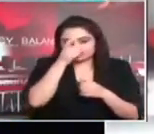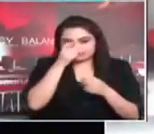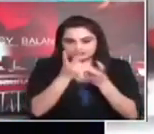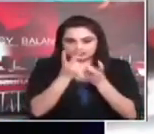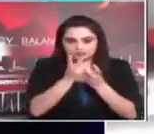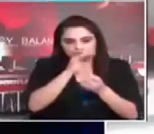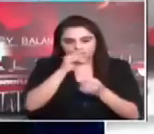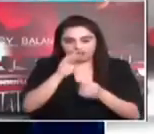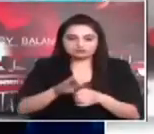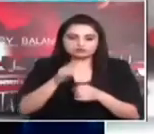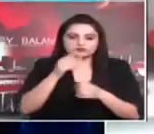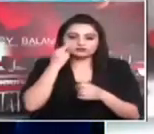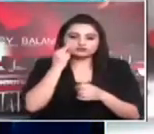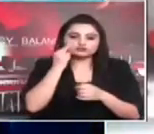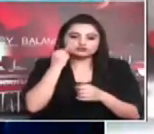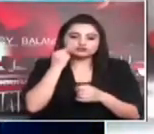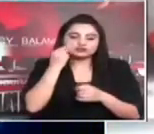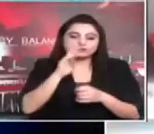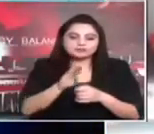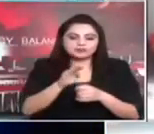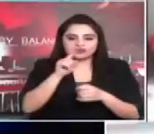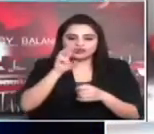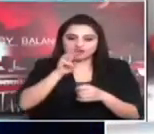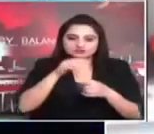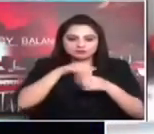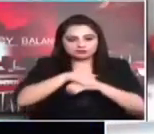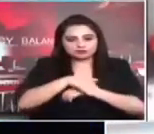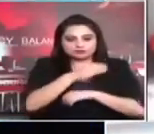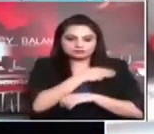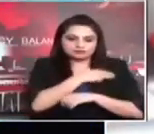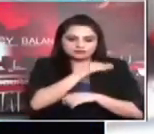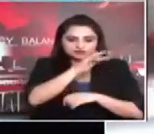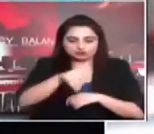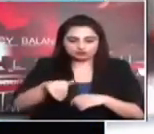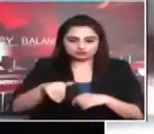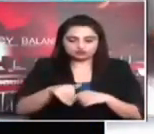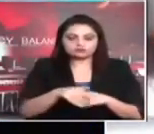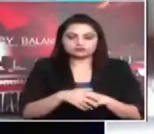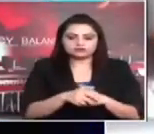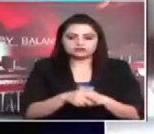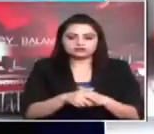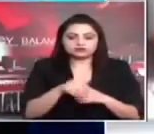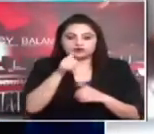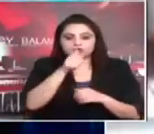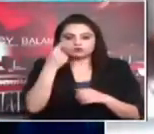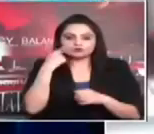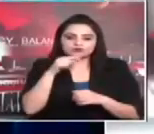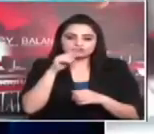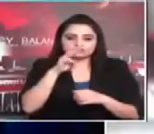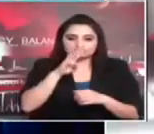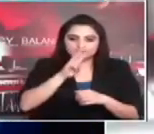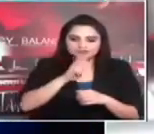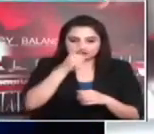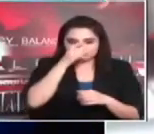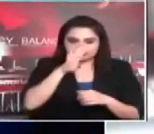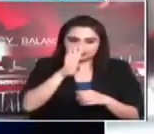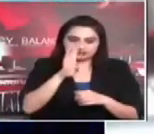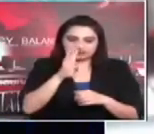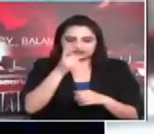शनिबार चाहिँ त 1000 करिब करिब कट छ होइन, शनिबार चाहिँ अरू दिन चाहिँ त्यति हुँदैन, 400-300